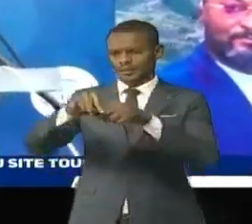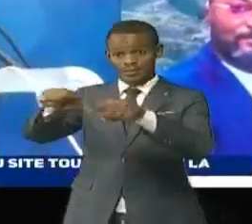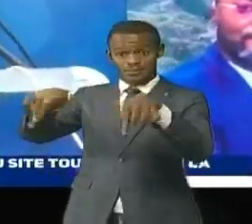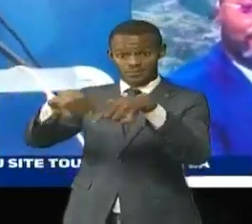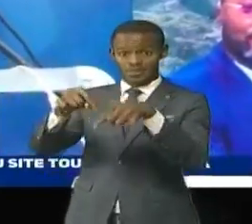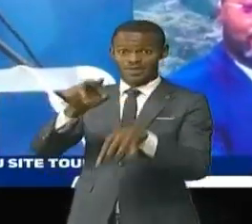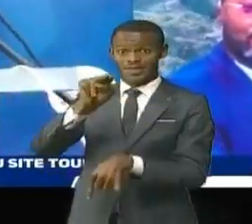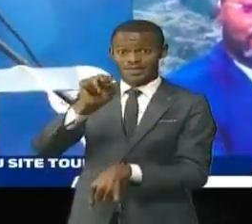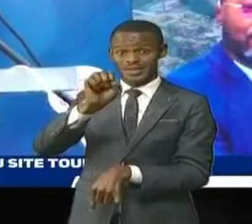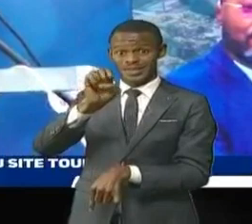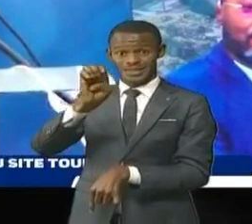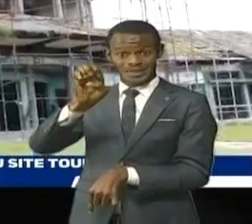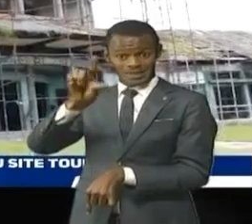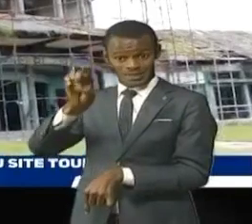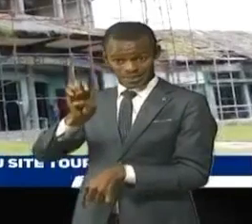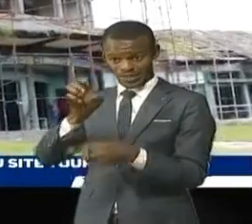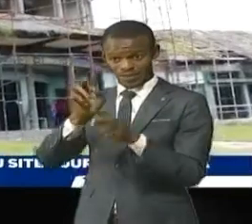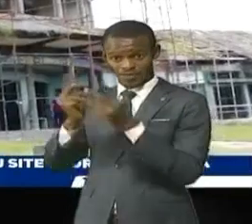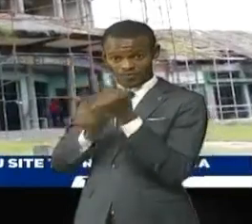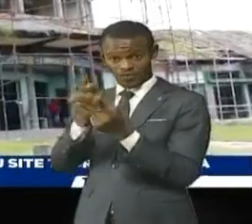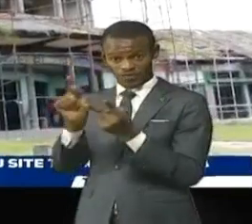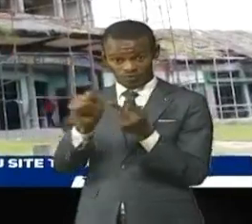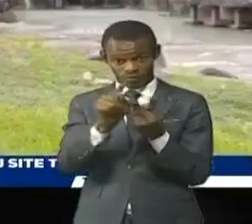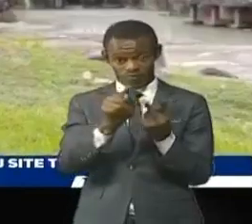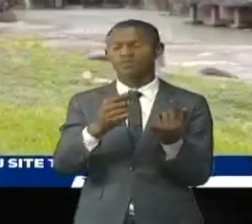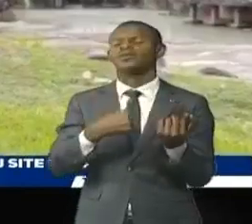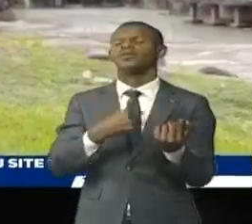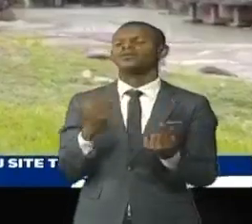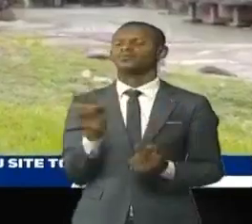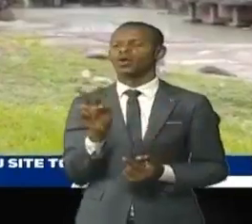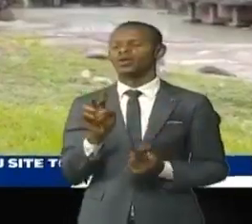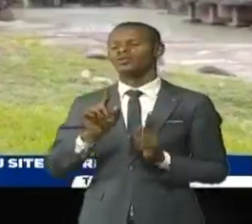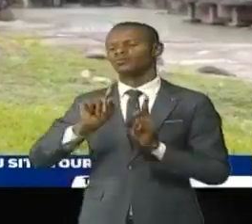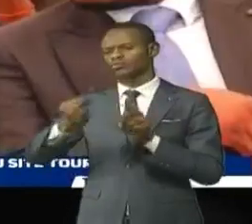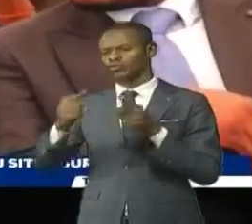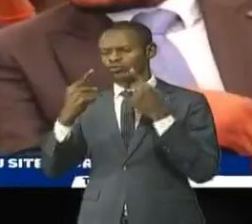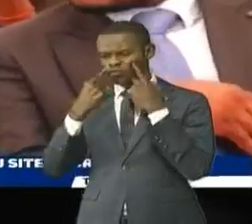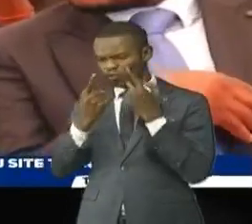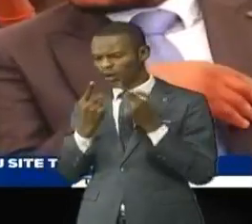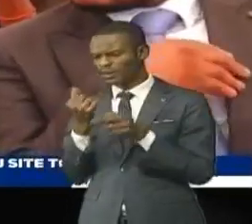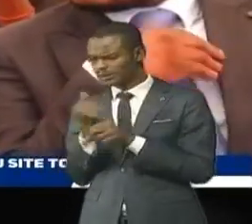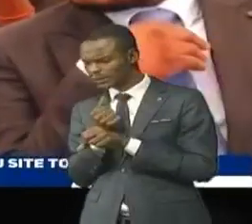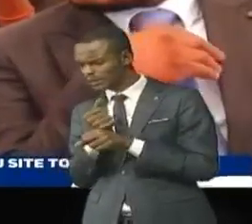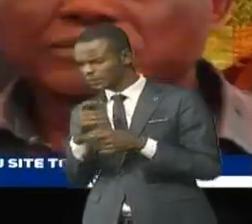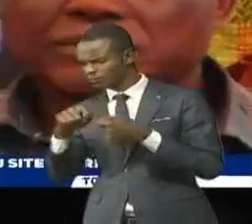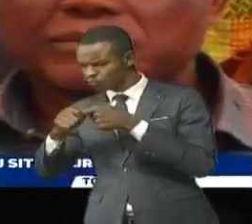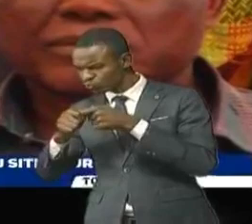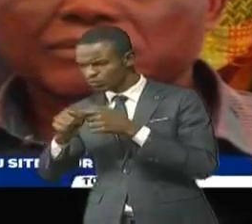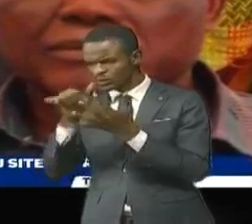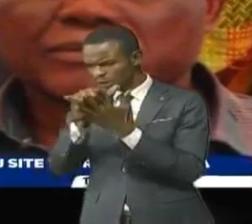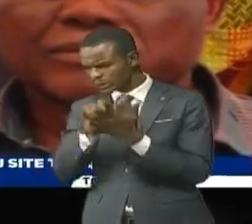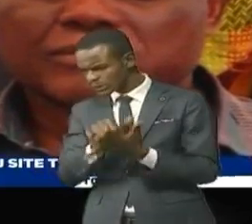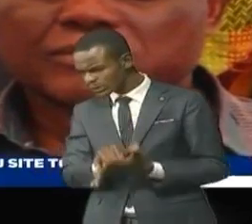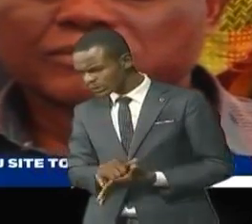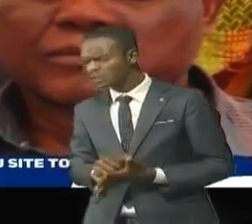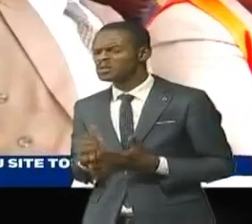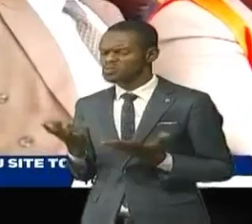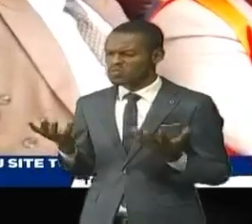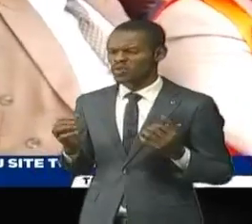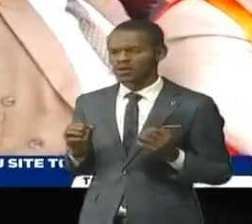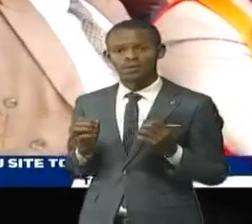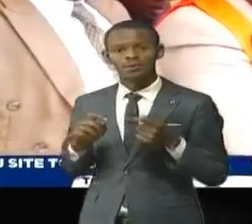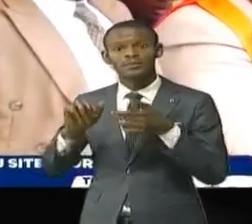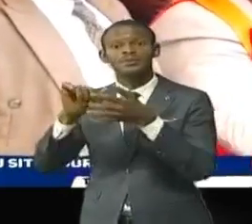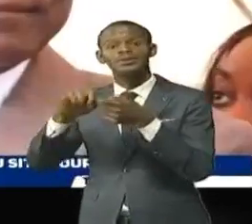différentes phases de travaux à exécuter sur le site touristique de Lancelé. Il s'est de retenir que la première phase va consister à la réhabilitation